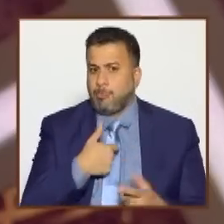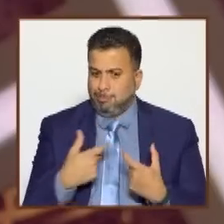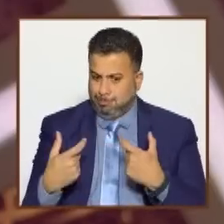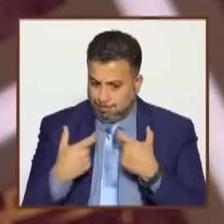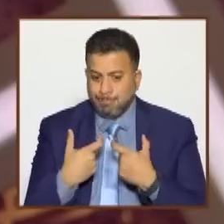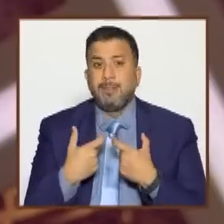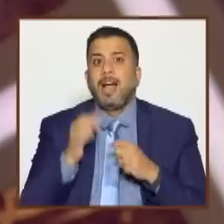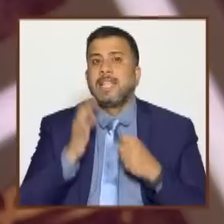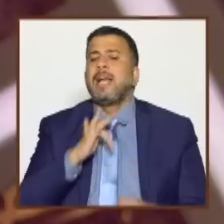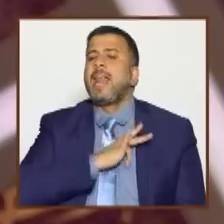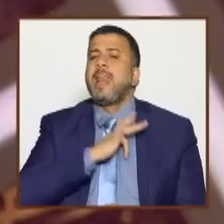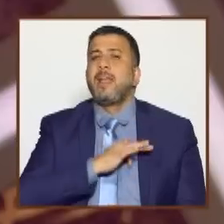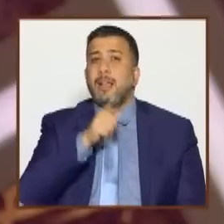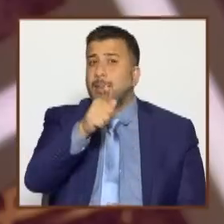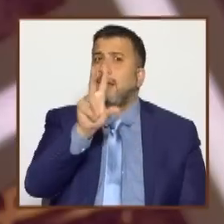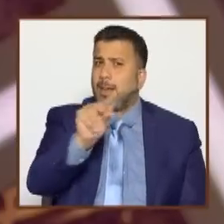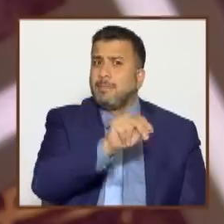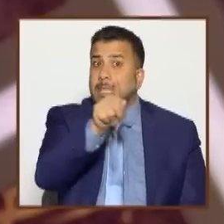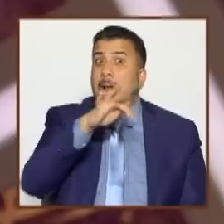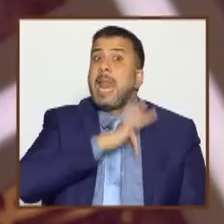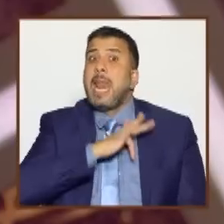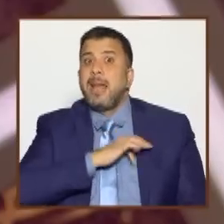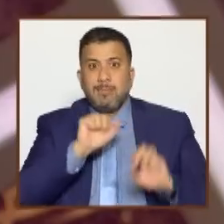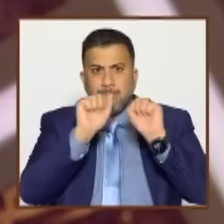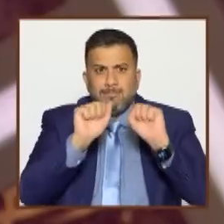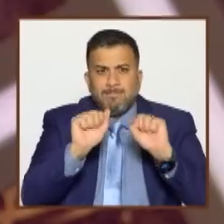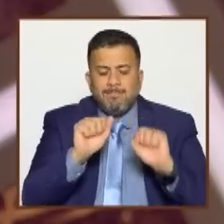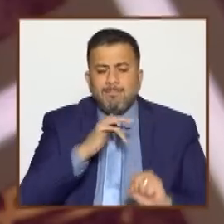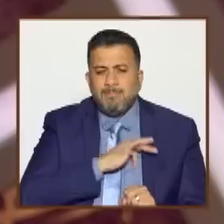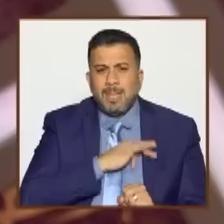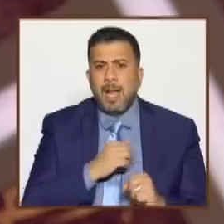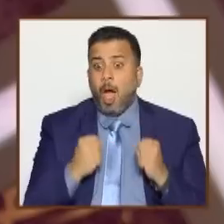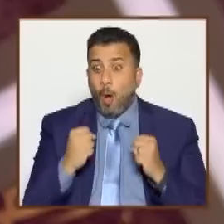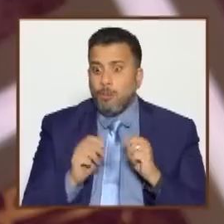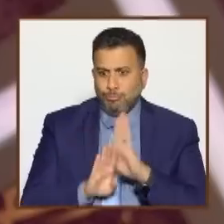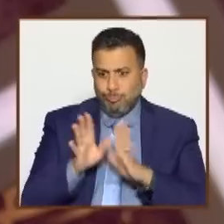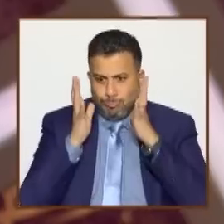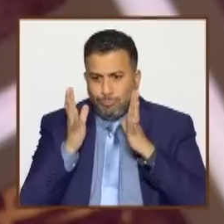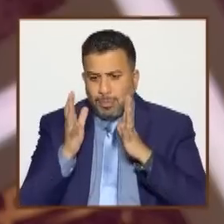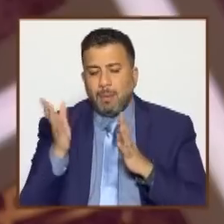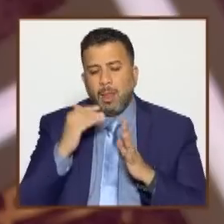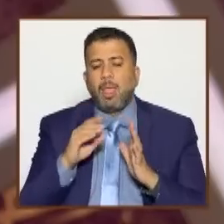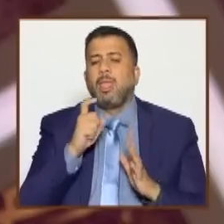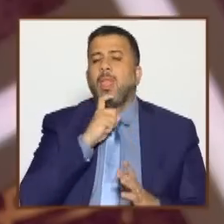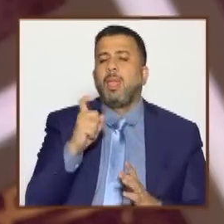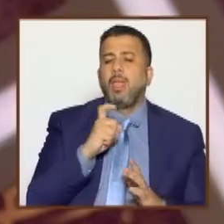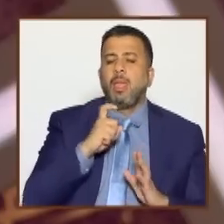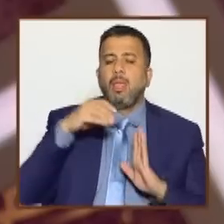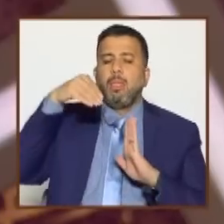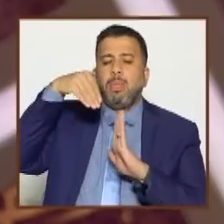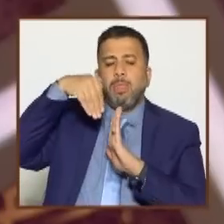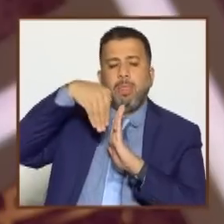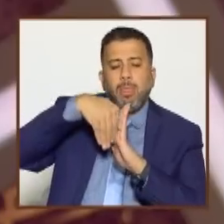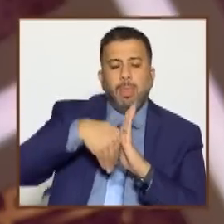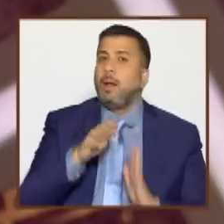ينبغي للإنسان حينما تفتر عزيمته وتتقلب عليه نيته، أولا أن يعلم بأن أي عمل